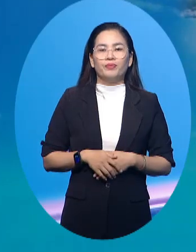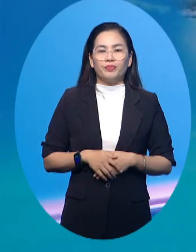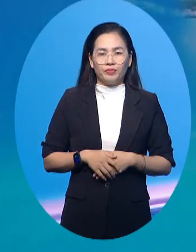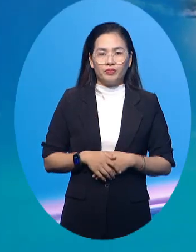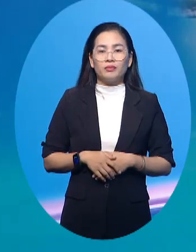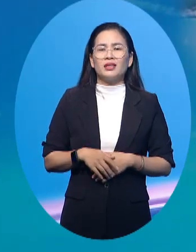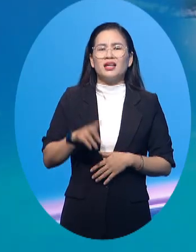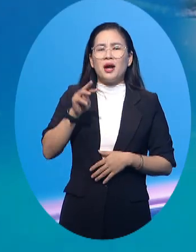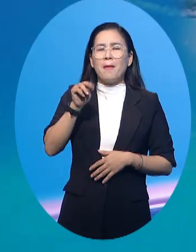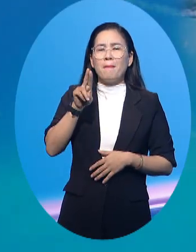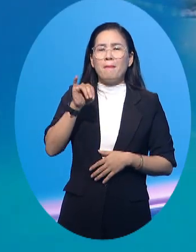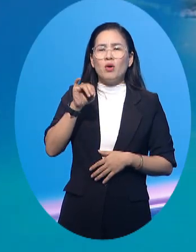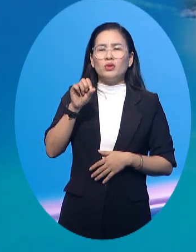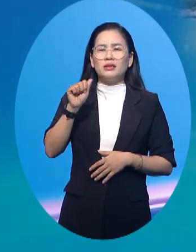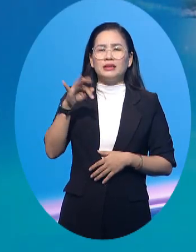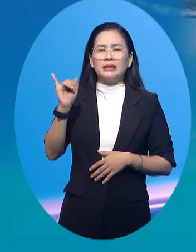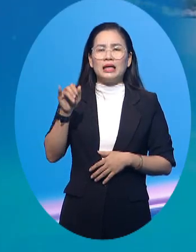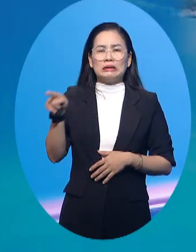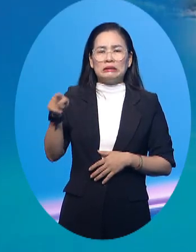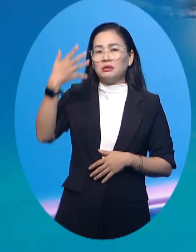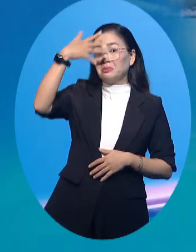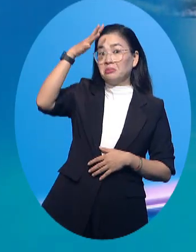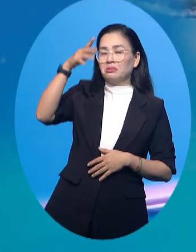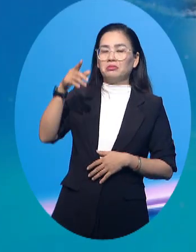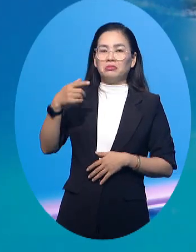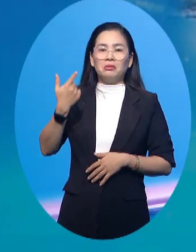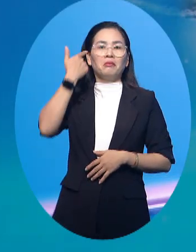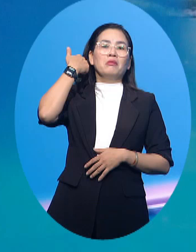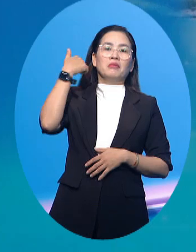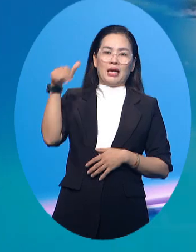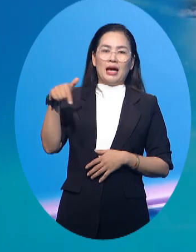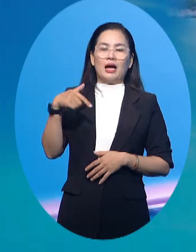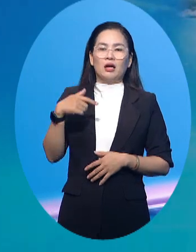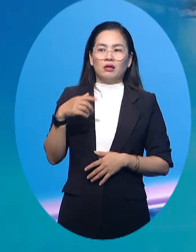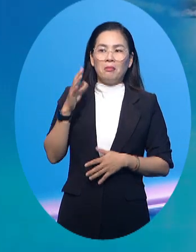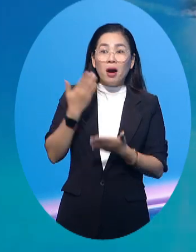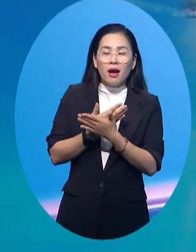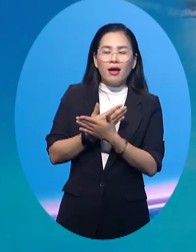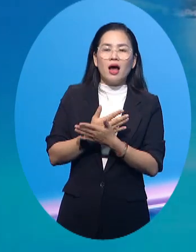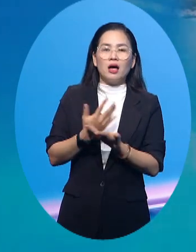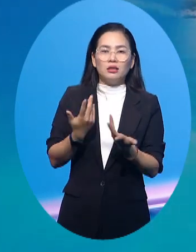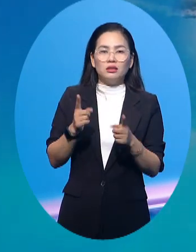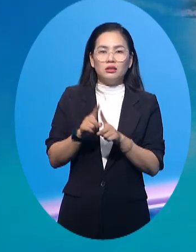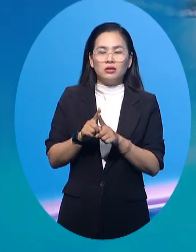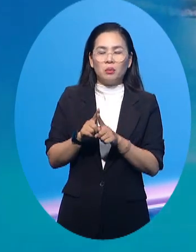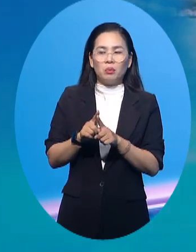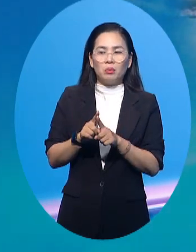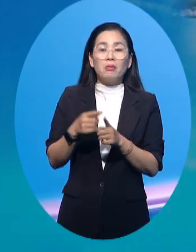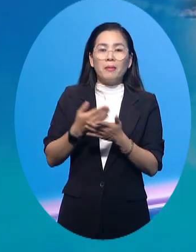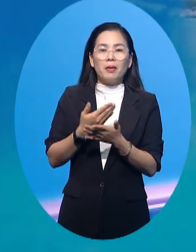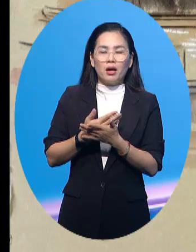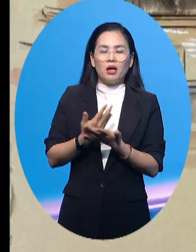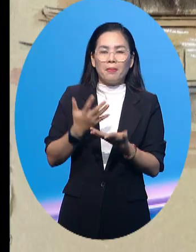Liên quan đến vụ mưu sát mới nhất nhằm vào cựu Tổng thống Mỹ Donald Trump, nghi phạm đã bị bắt giữ, bị cáo buộc các tội danh về súng.